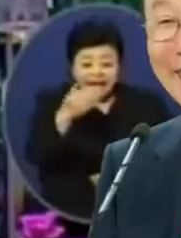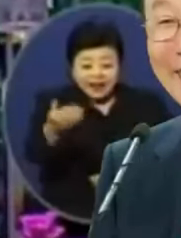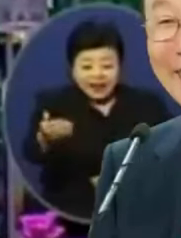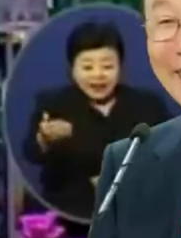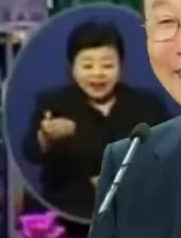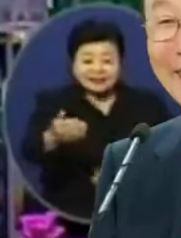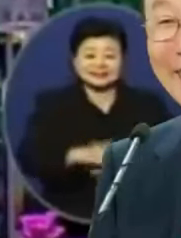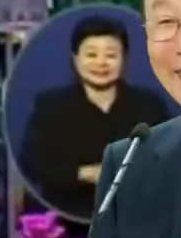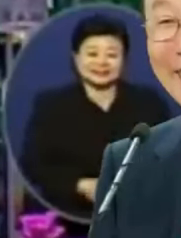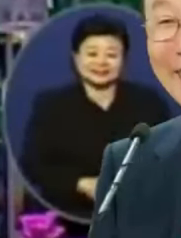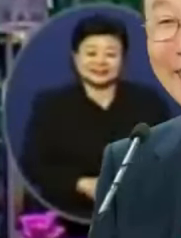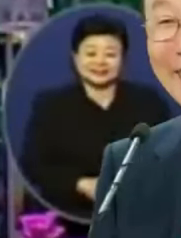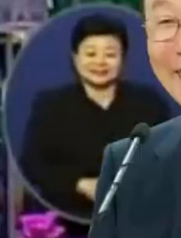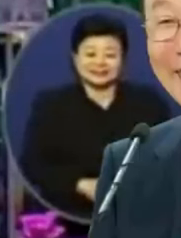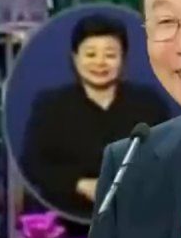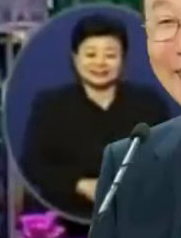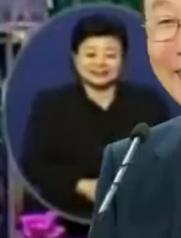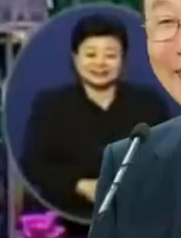어찌할까.